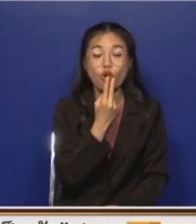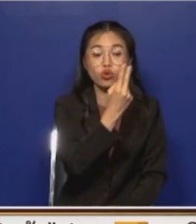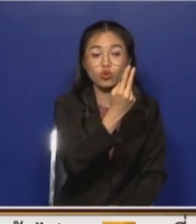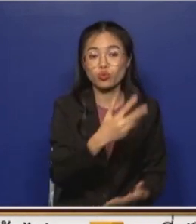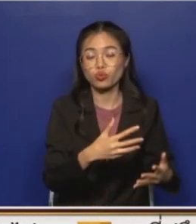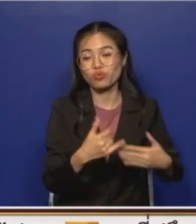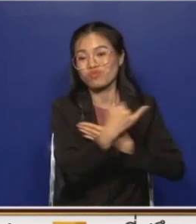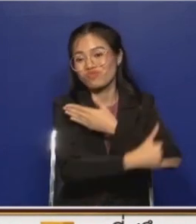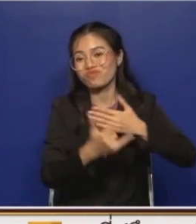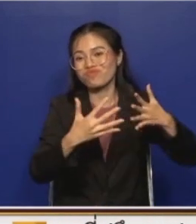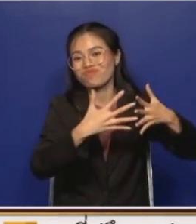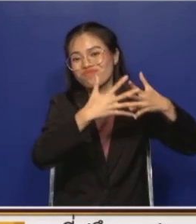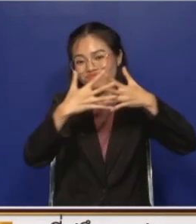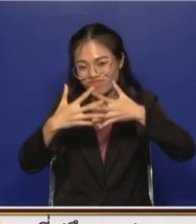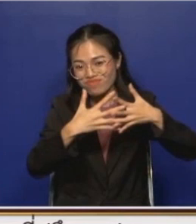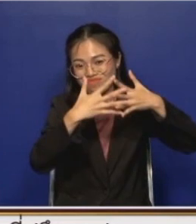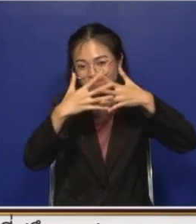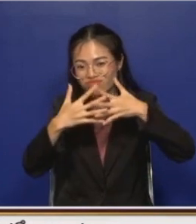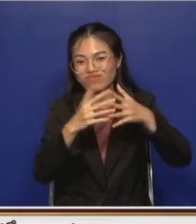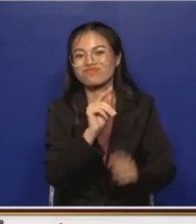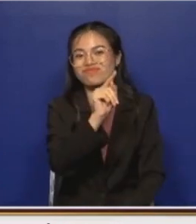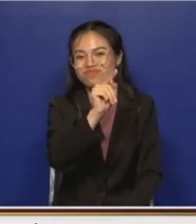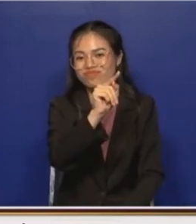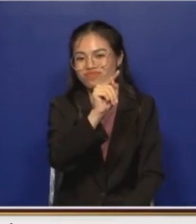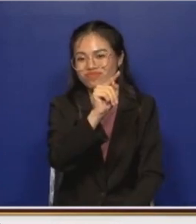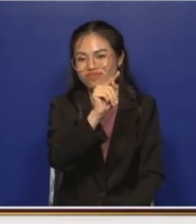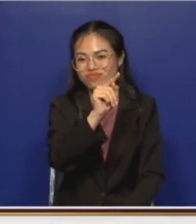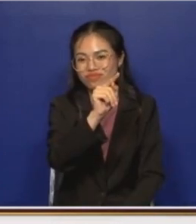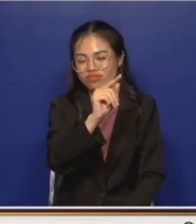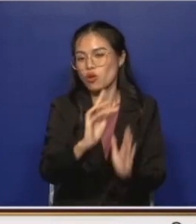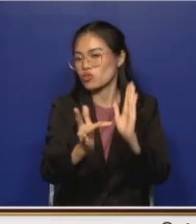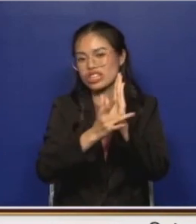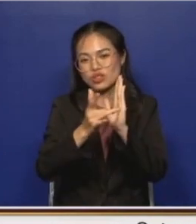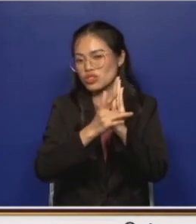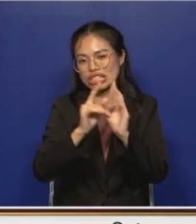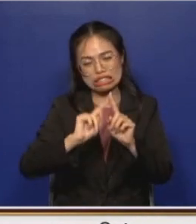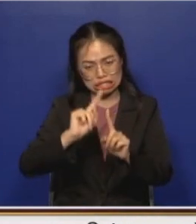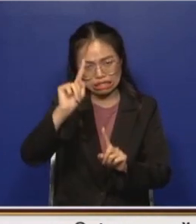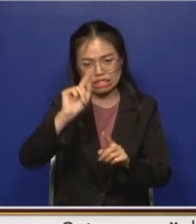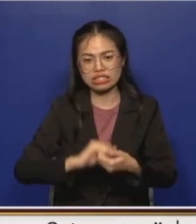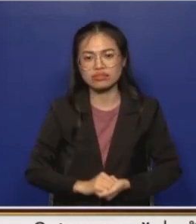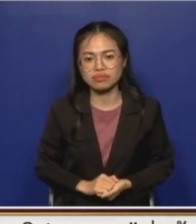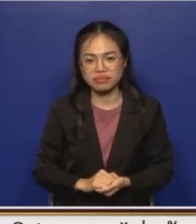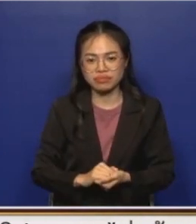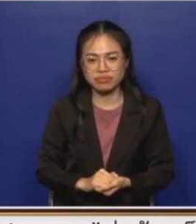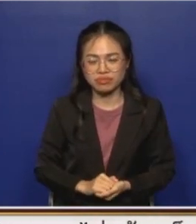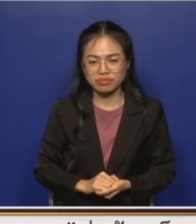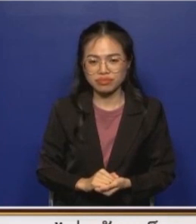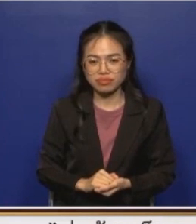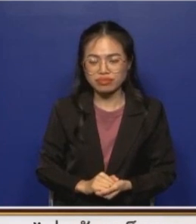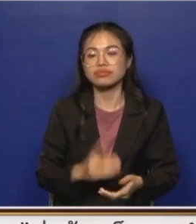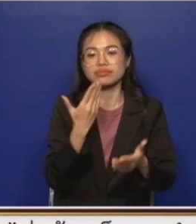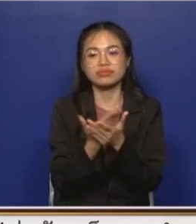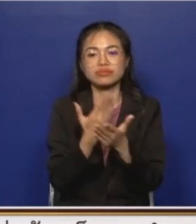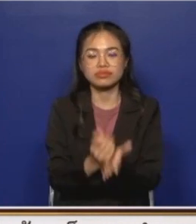ไป2 รอบฮะและแจกสมัยโจไบเดนประกาศแล้วแจกและกำลังทยอยแจกท่านว่าคนหนึ่งได้เงินเท่า